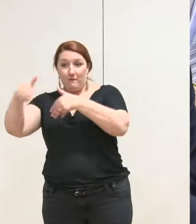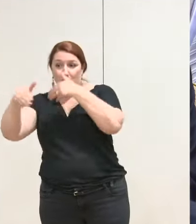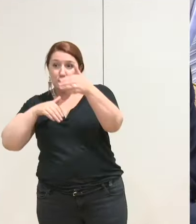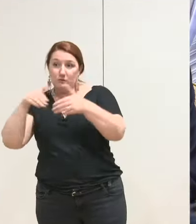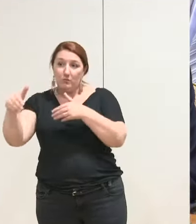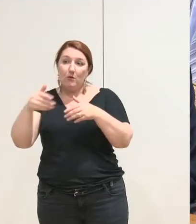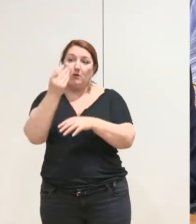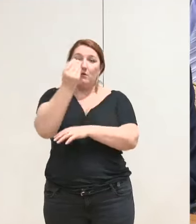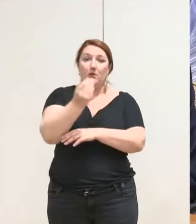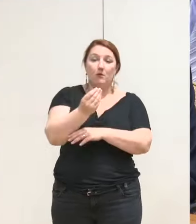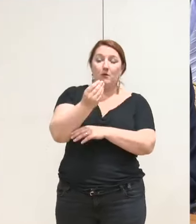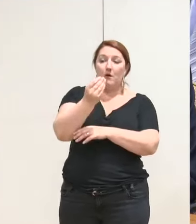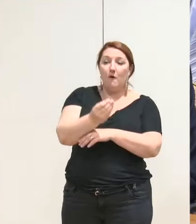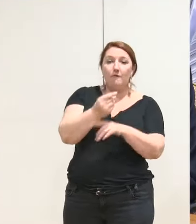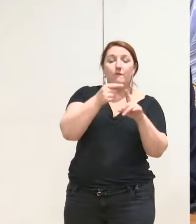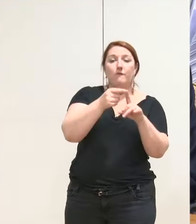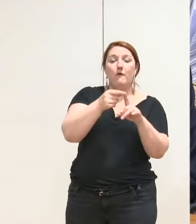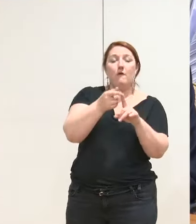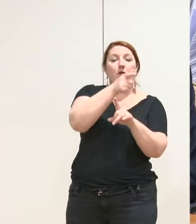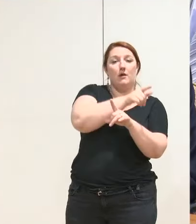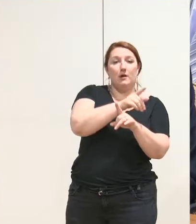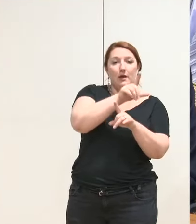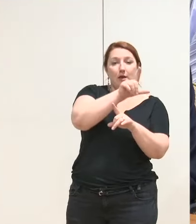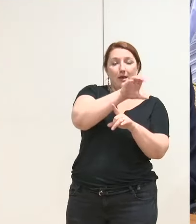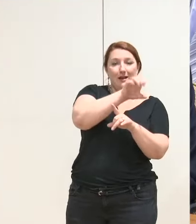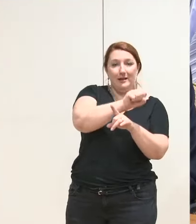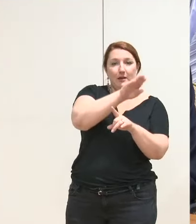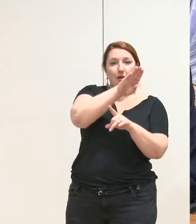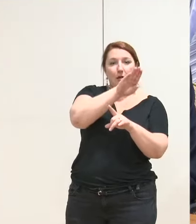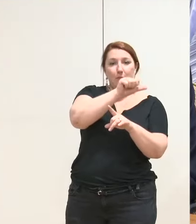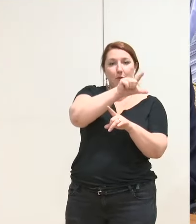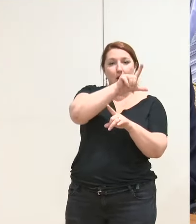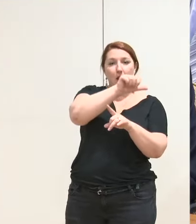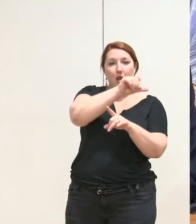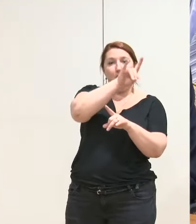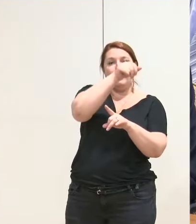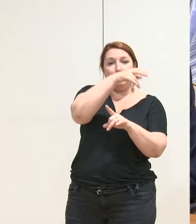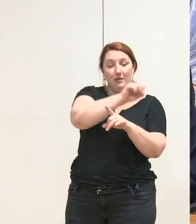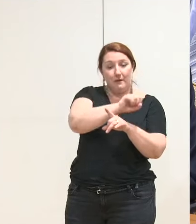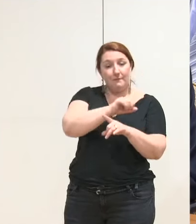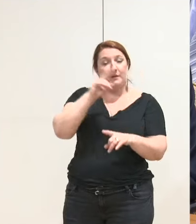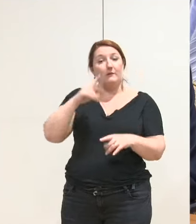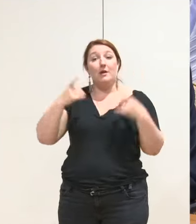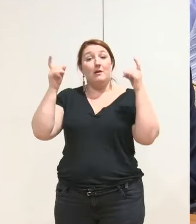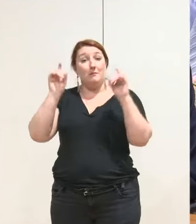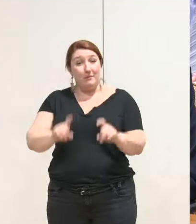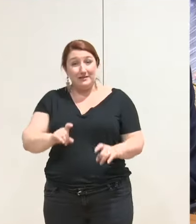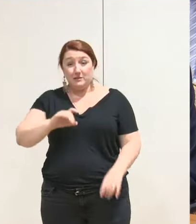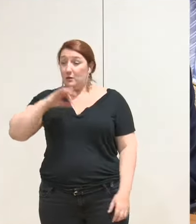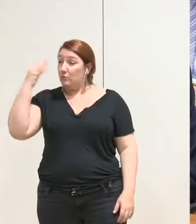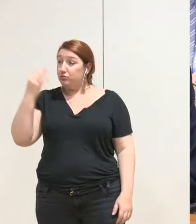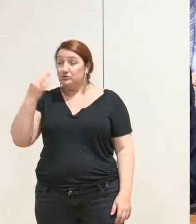et les Baladins c'est le taux le plus élevé de baisse qui est appliqué aux associations